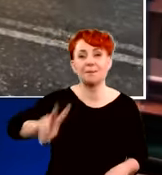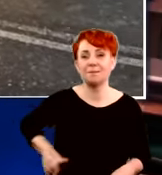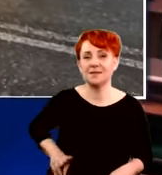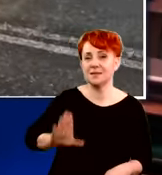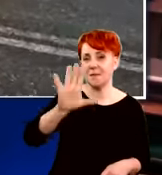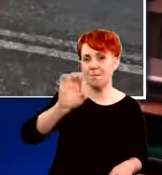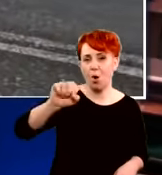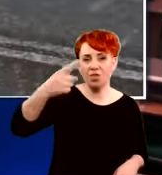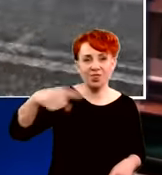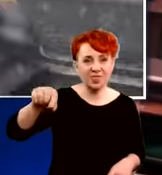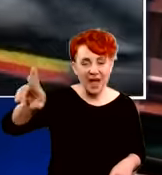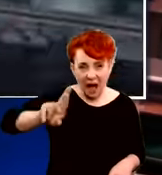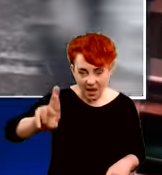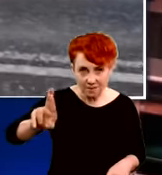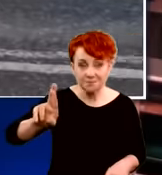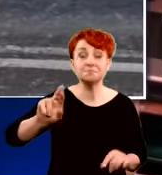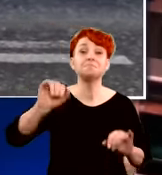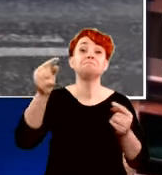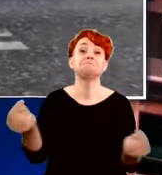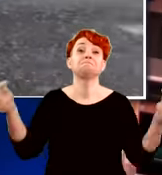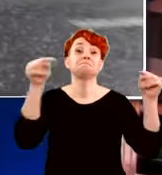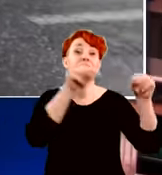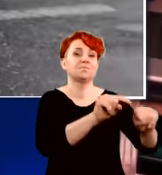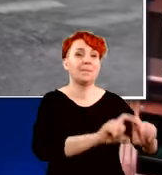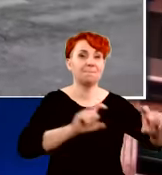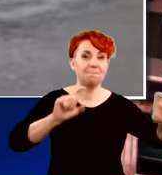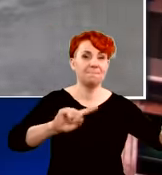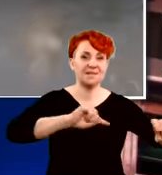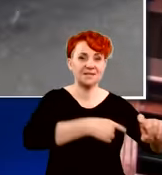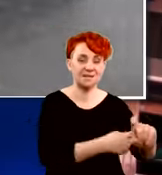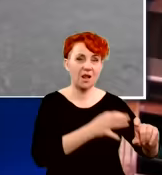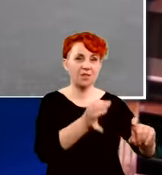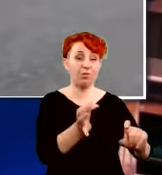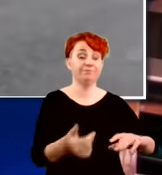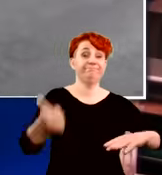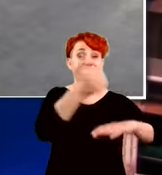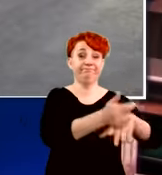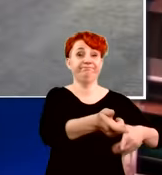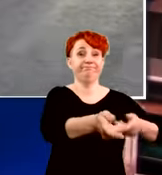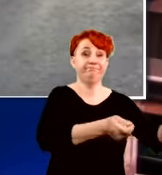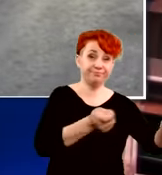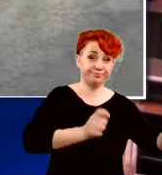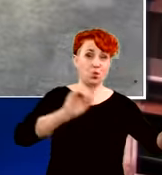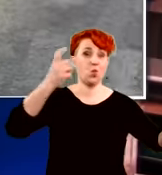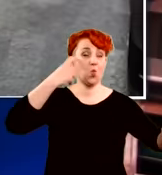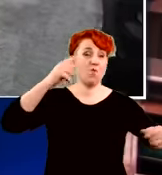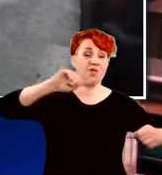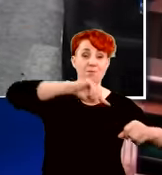Bodnar, przychodząc do ministerstwa, przejmując jego stery, stając się prokuratorem